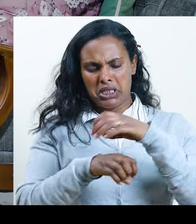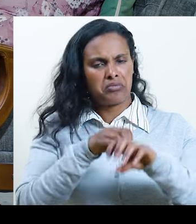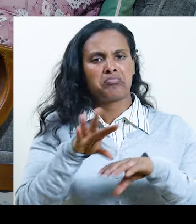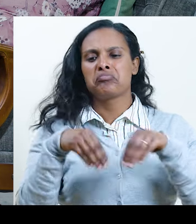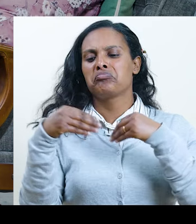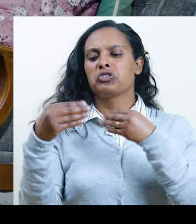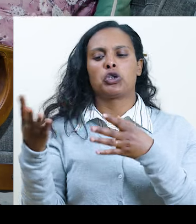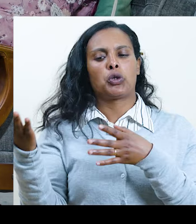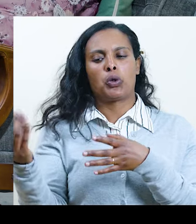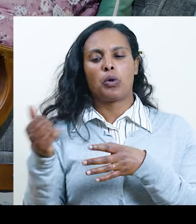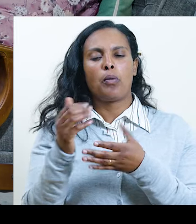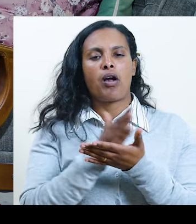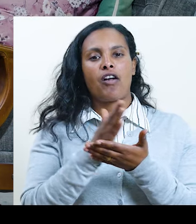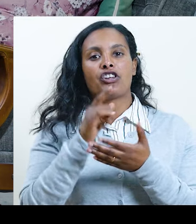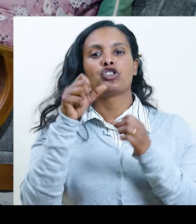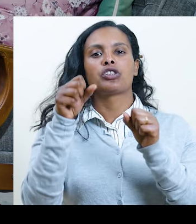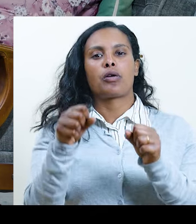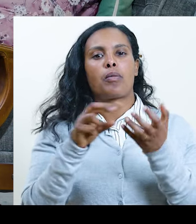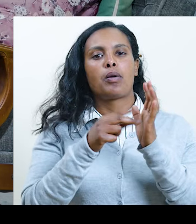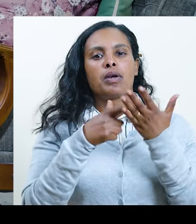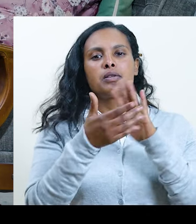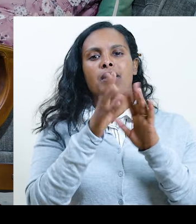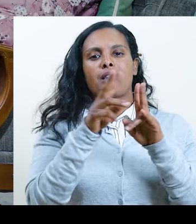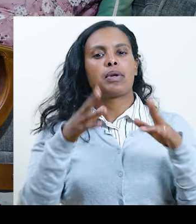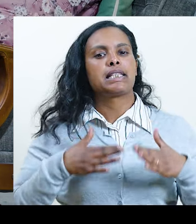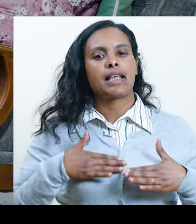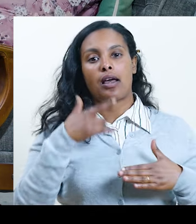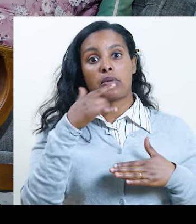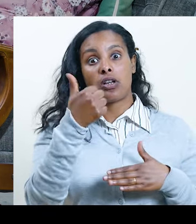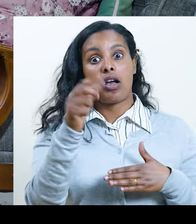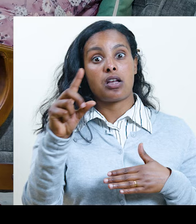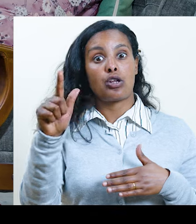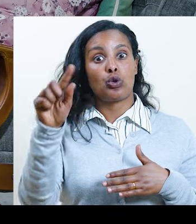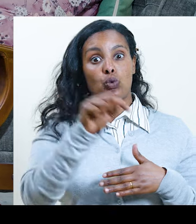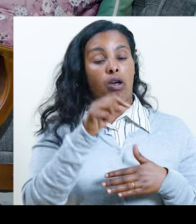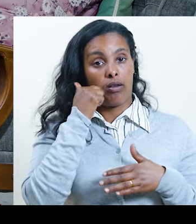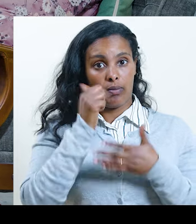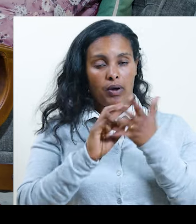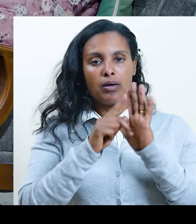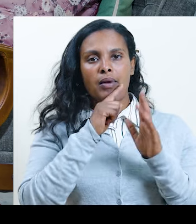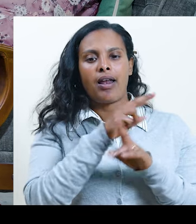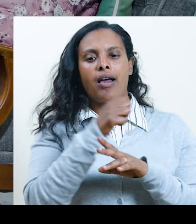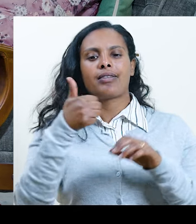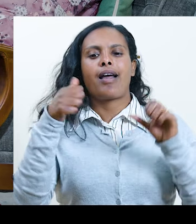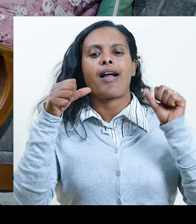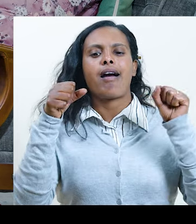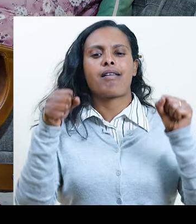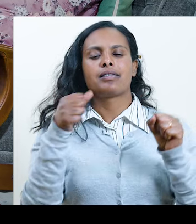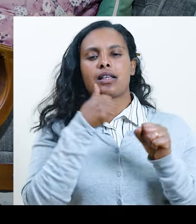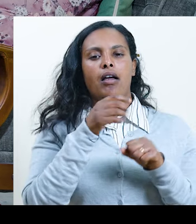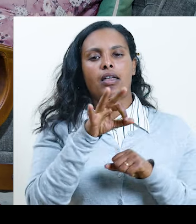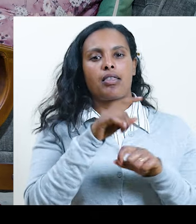ብዙ እንትኖችን ማካፈል ቻልኩኝ። በዚህም በጣም ደስተኛ ነኝ እንደሷ አይነት ሌላ ጠንካራ